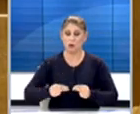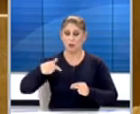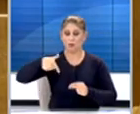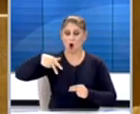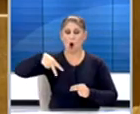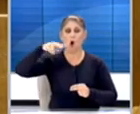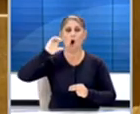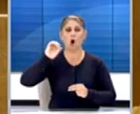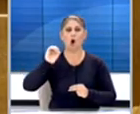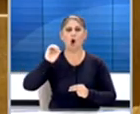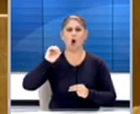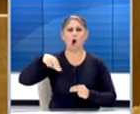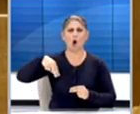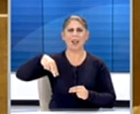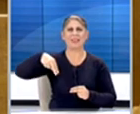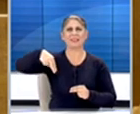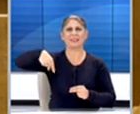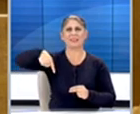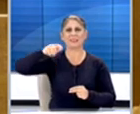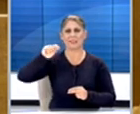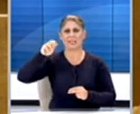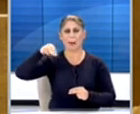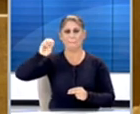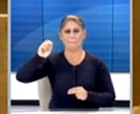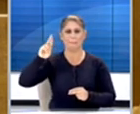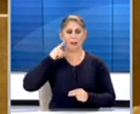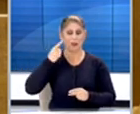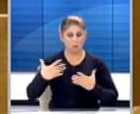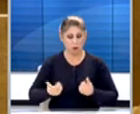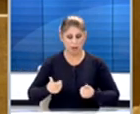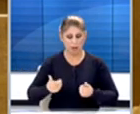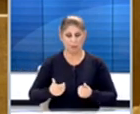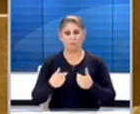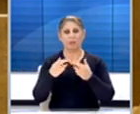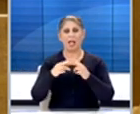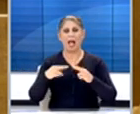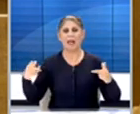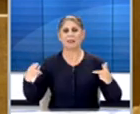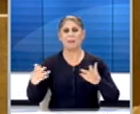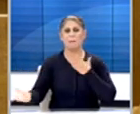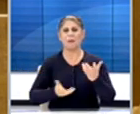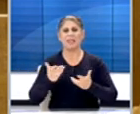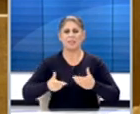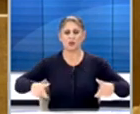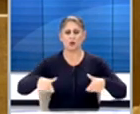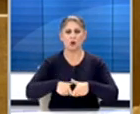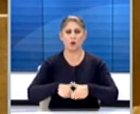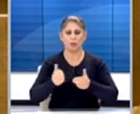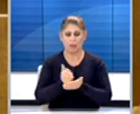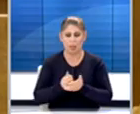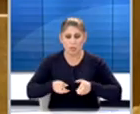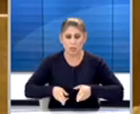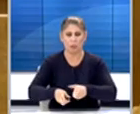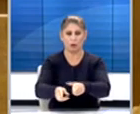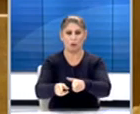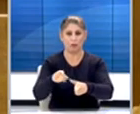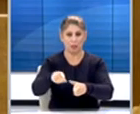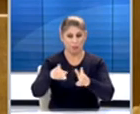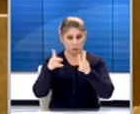πρόγραμμα δασοπροστασίας με καθαρισμό δασών, αντιπυρικών ζωνών και δρόμων, εκεί που δουλεύαν 5.000 άτομα το 19, τους